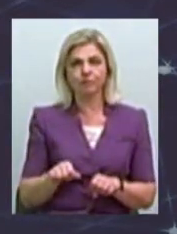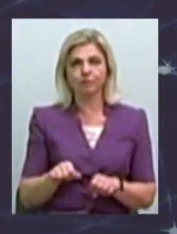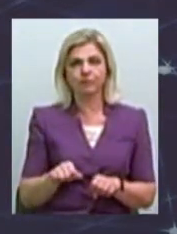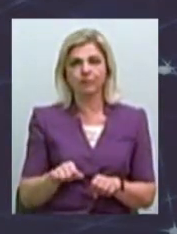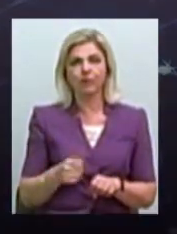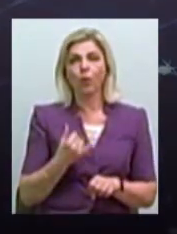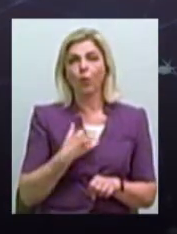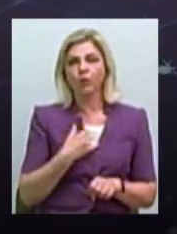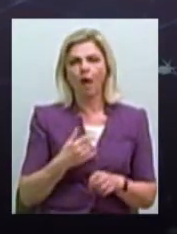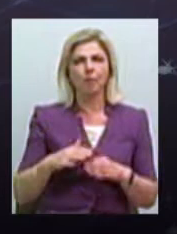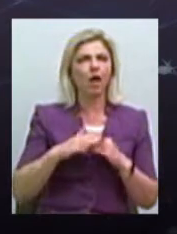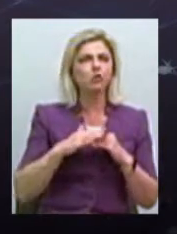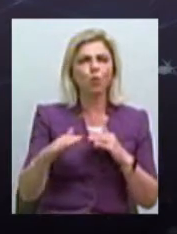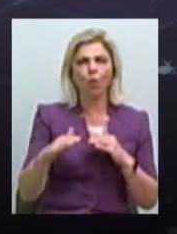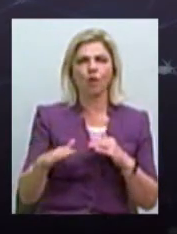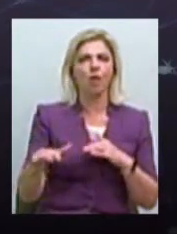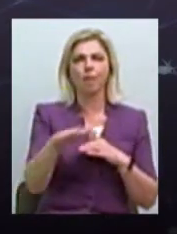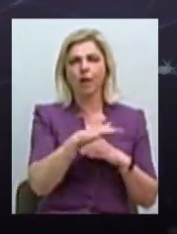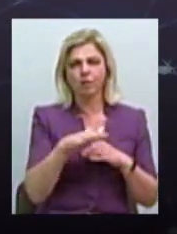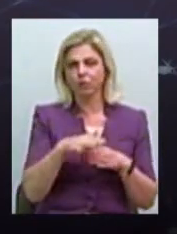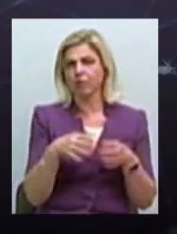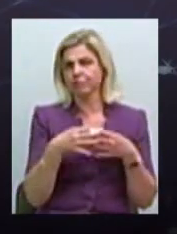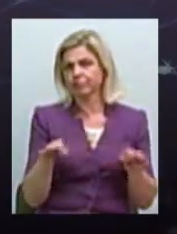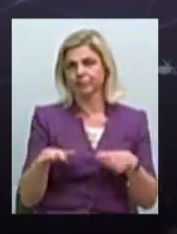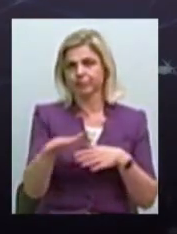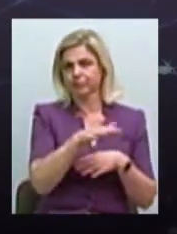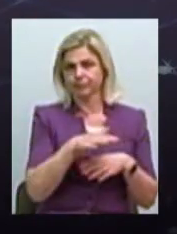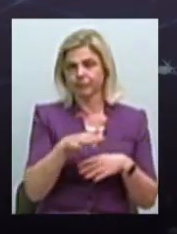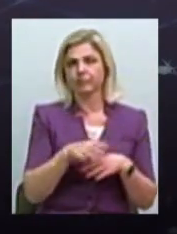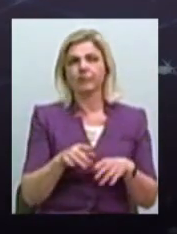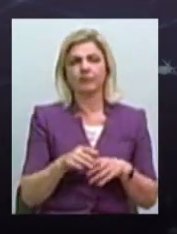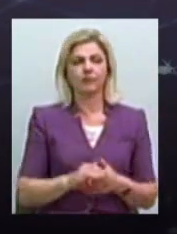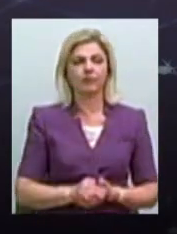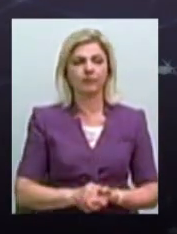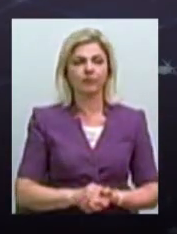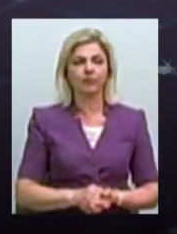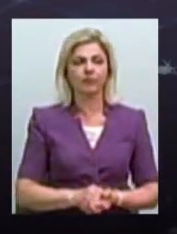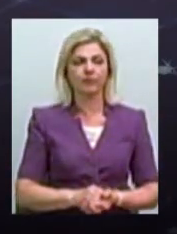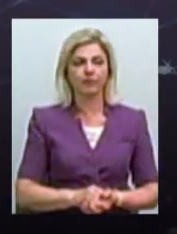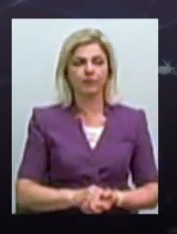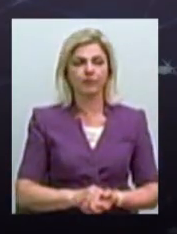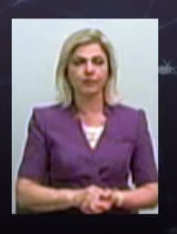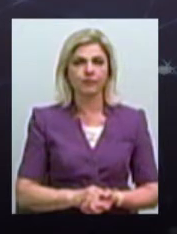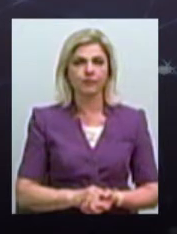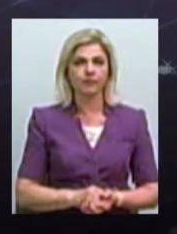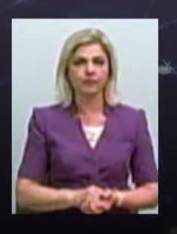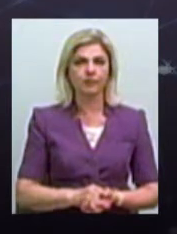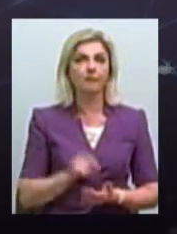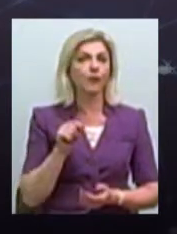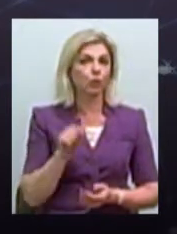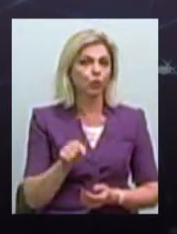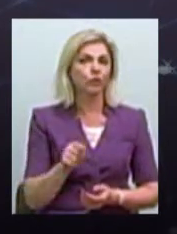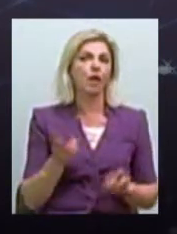это просторы, у нас природные парки, у нас разные аттракции на них. Естественно, тут